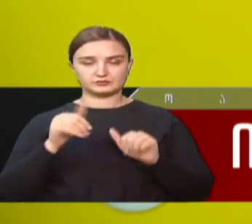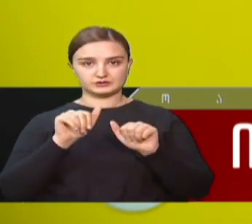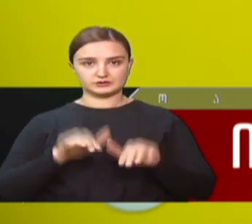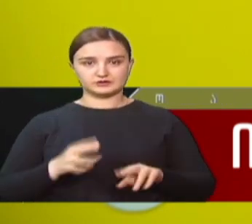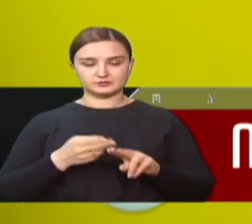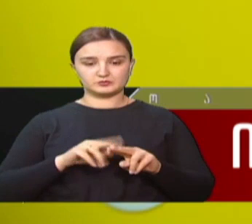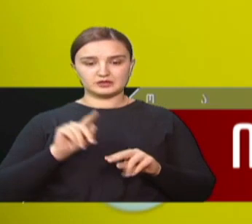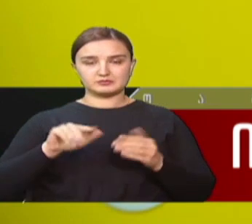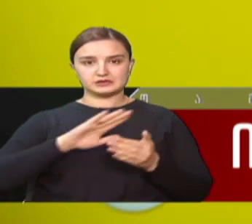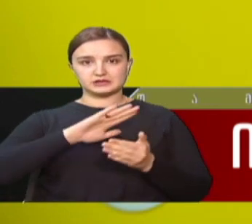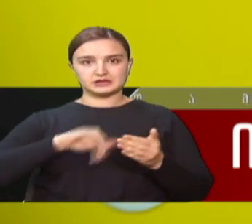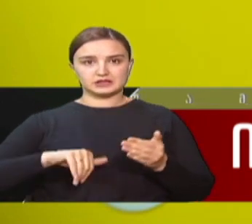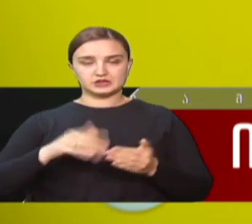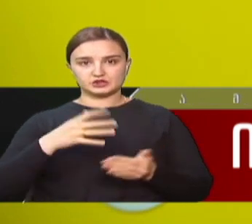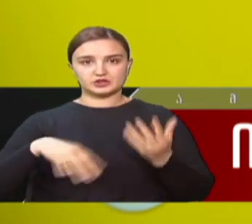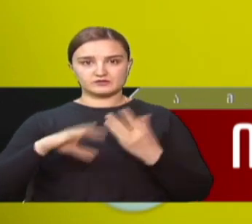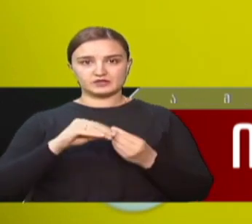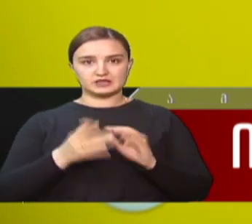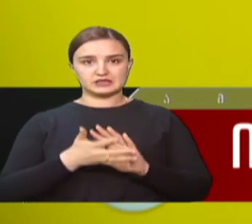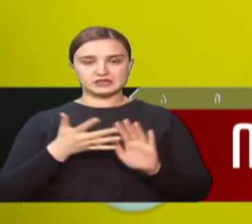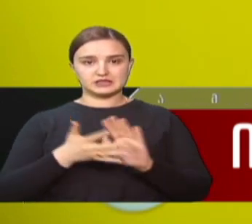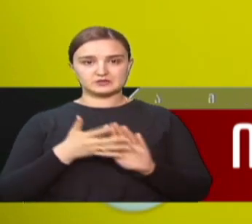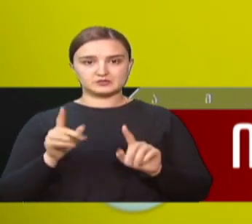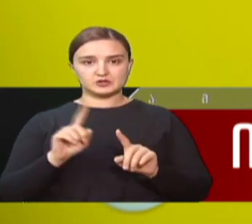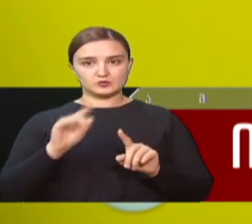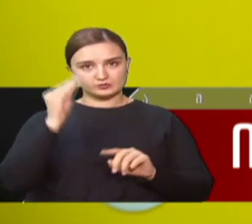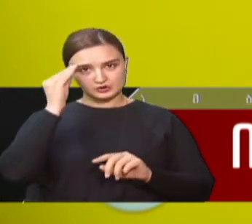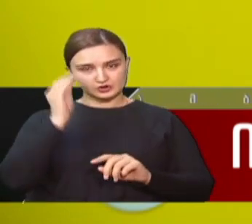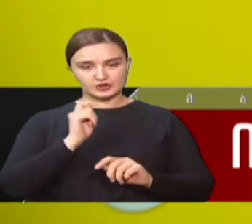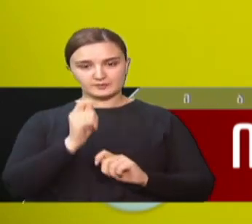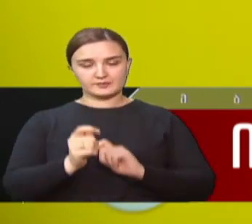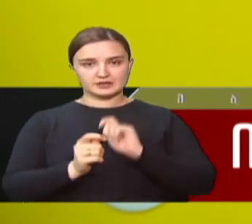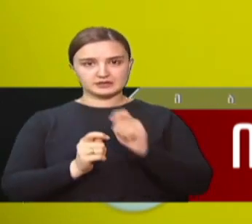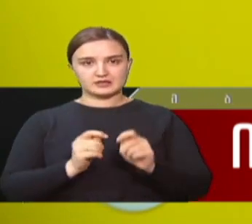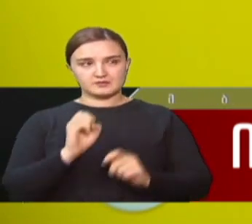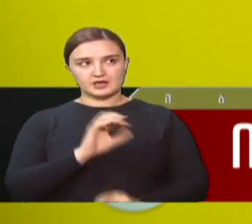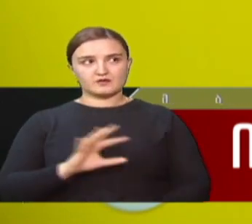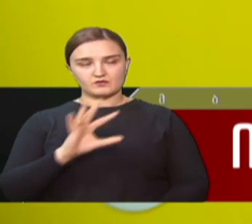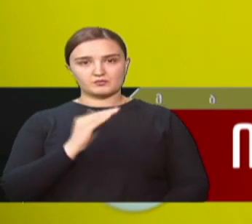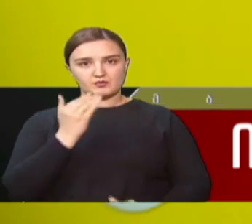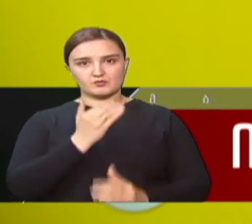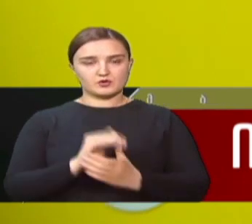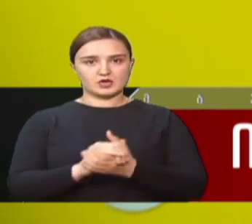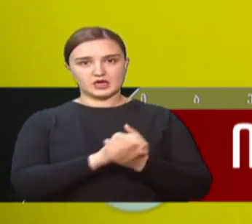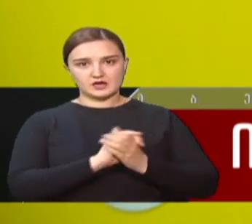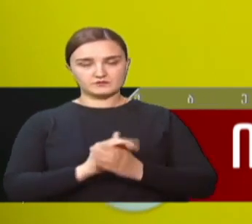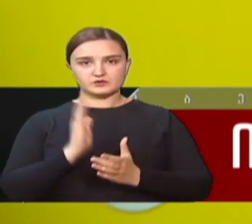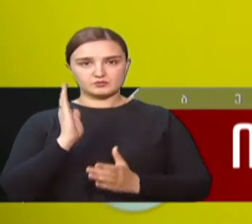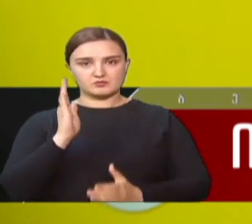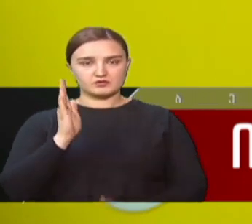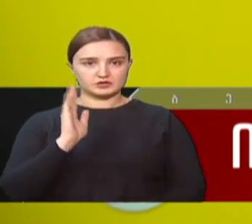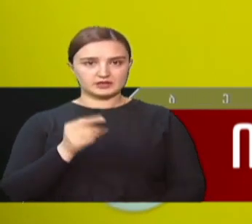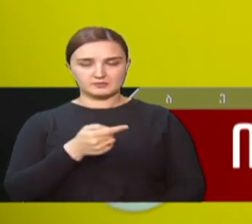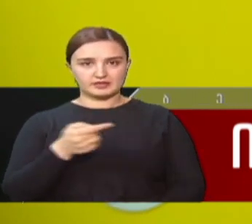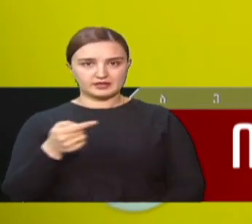გარეშე ყველას ესმის, რომ შეფასება, მათ შორის ევროკავშირისაც მომავალში იქნება ნეგატიური.